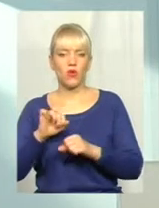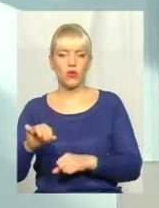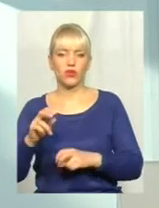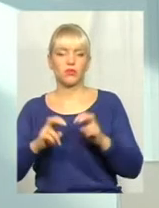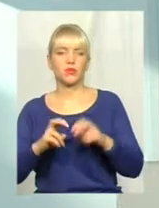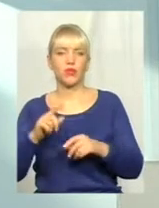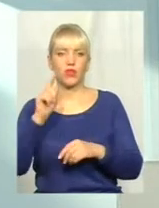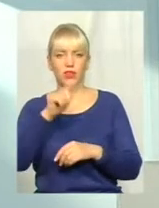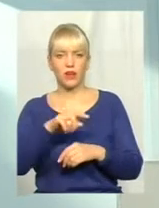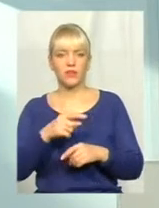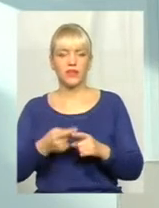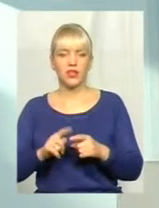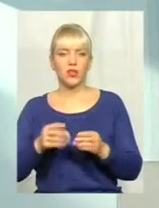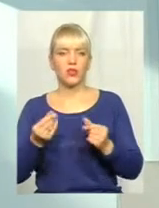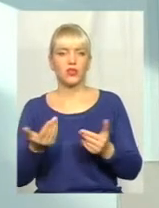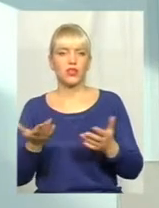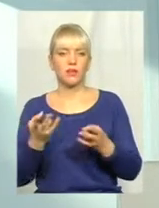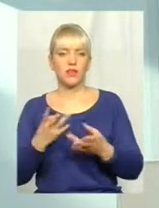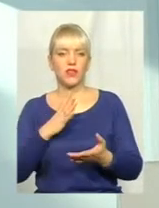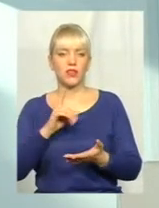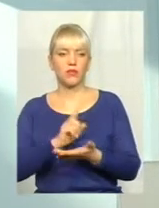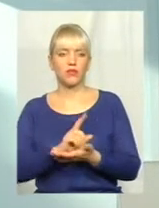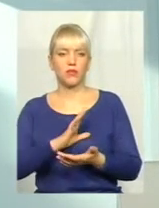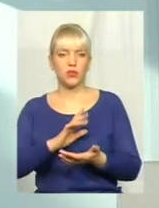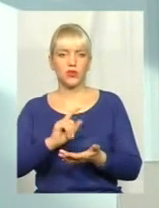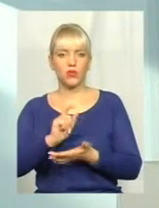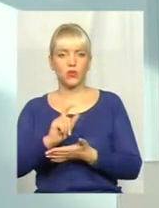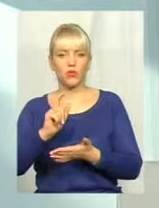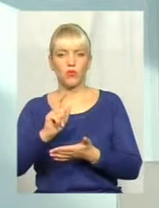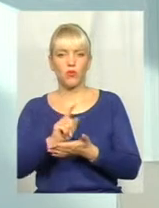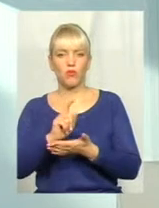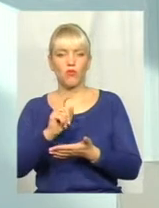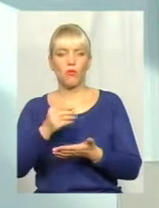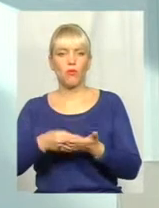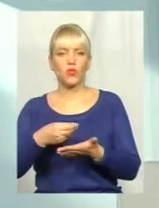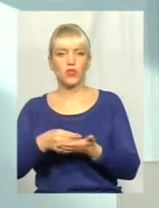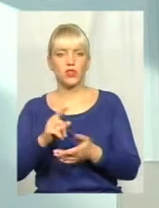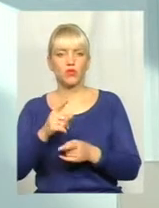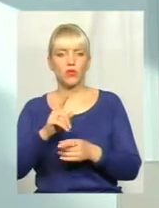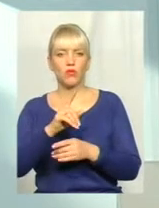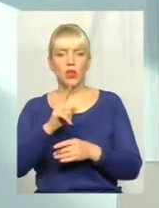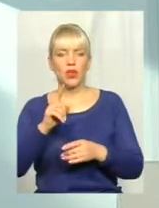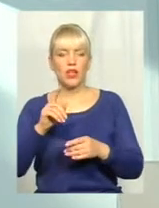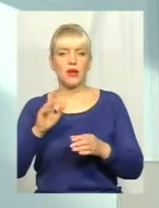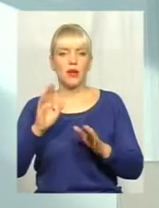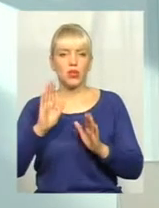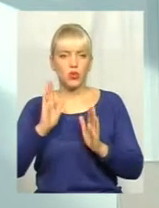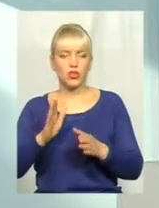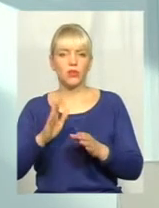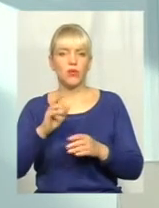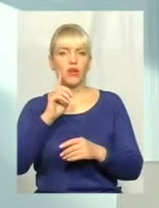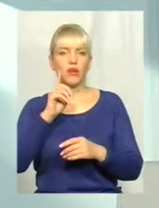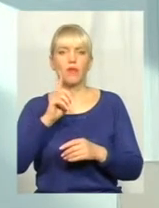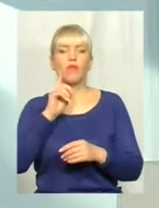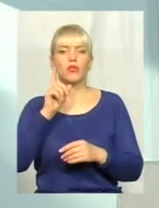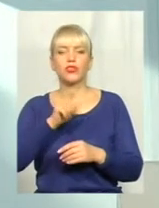отам і оці гроші, які повинні бути в бюджеті. І тоді молоді люди не будуть працювати без трудових книжок, бо